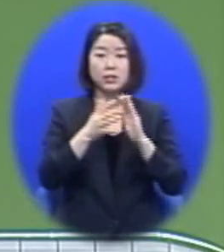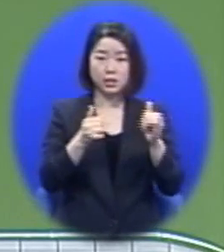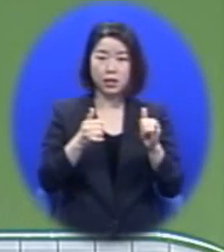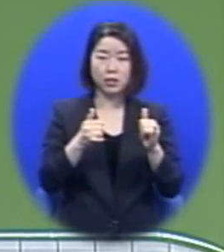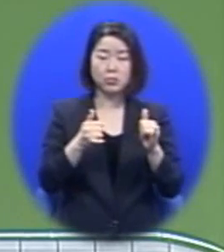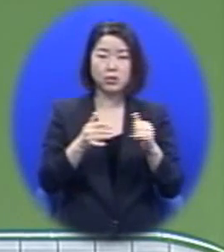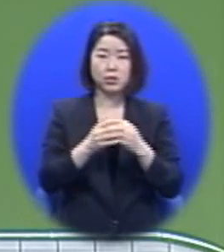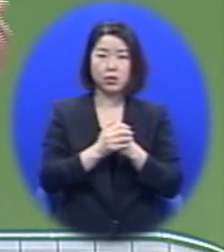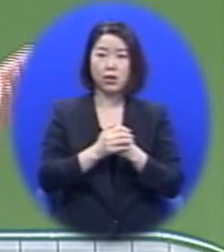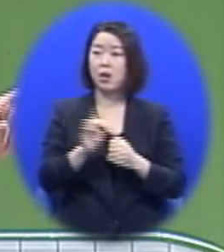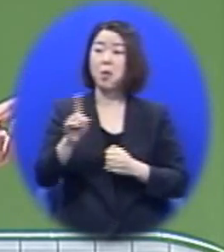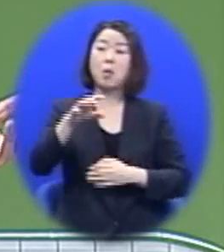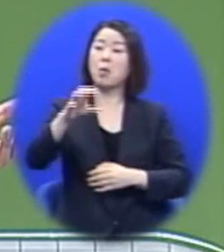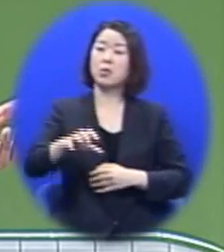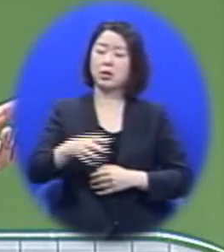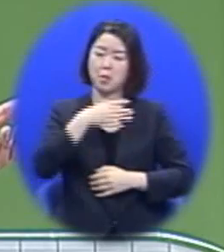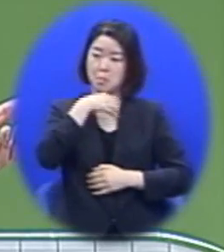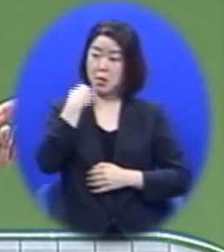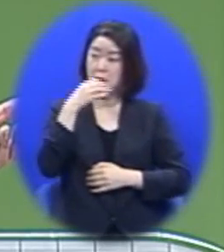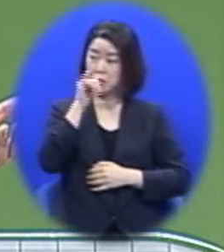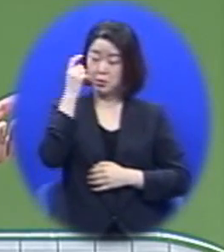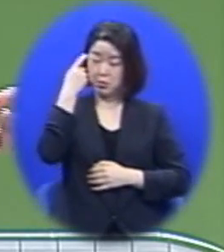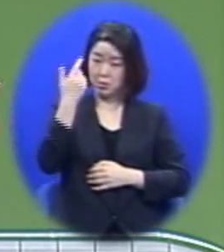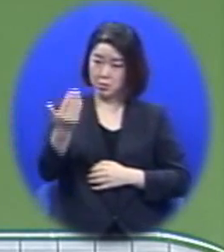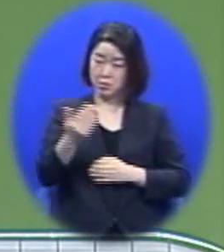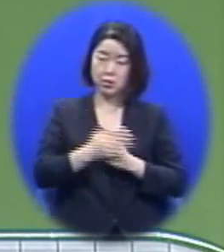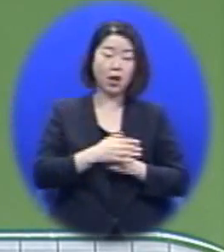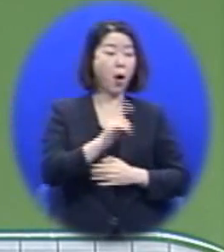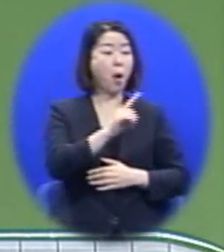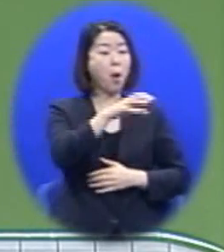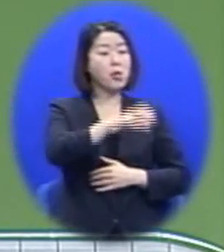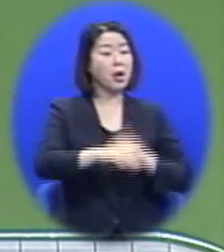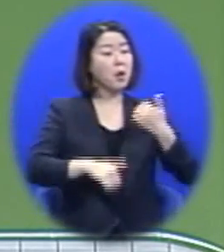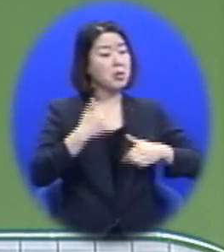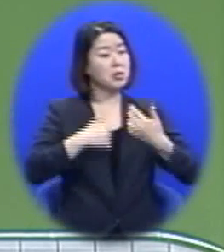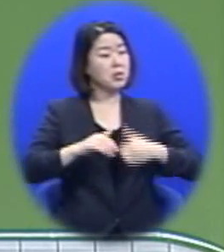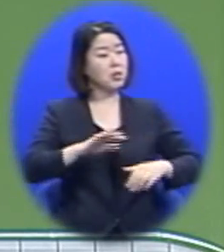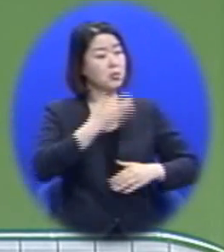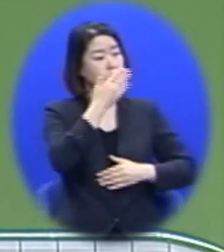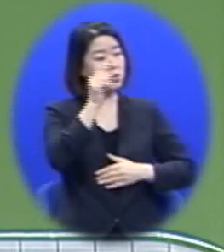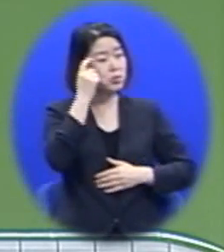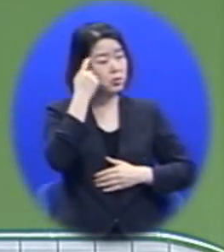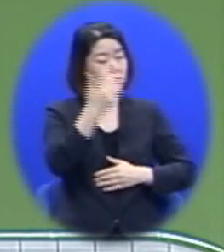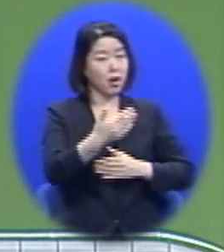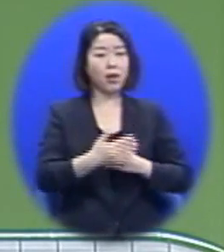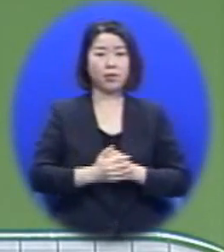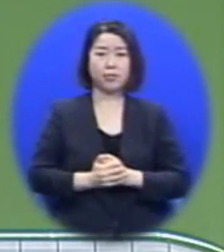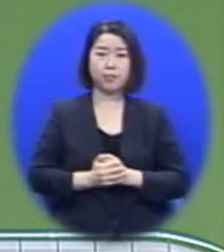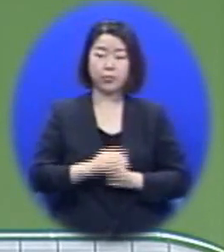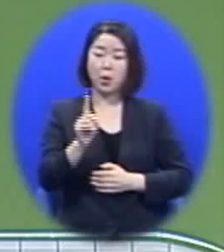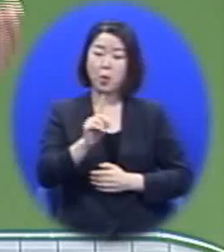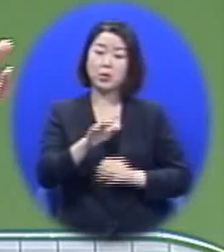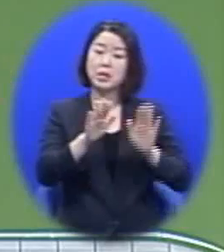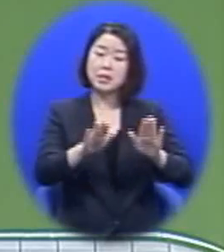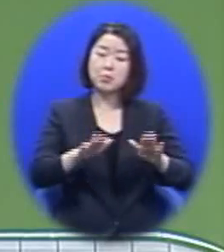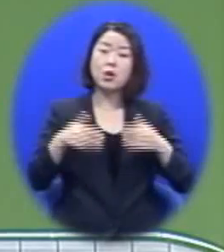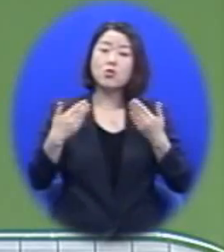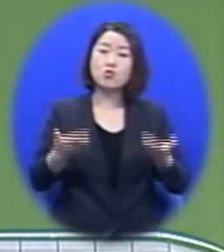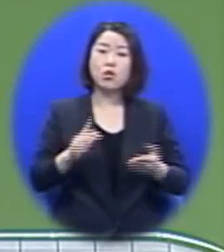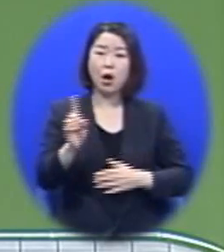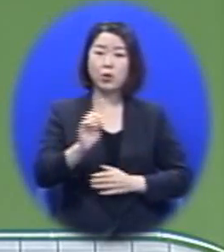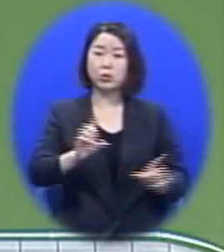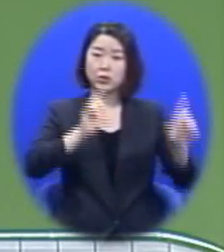분들은 어디 가면 맛있는 거 있지? 어디 가면 좀 재미있게 즐길까? 어떻게 이번 휴가는